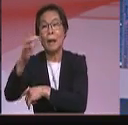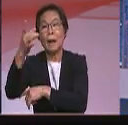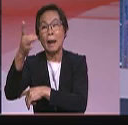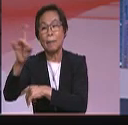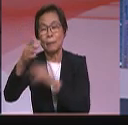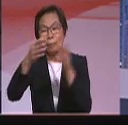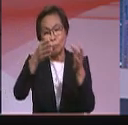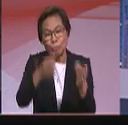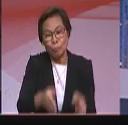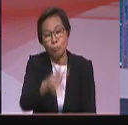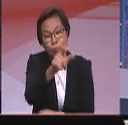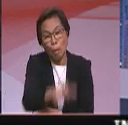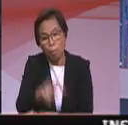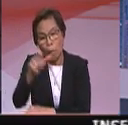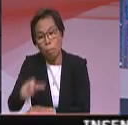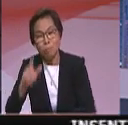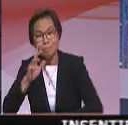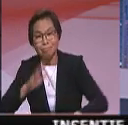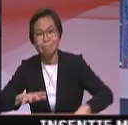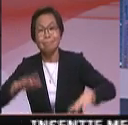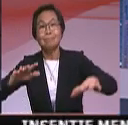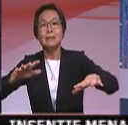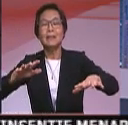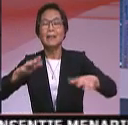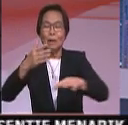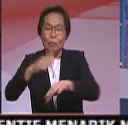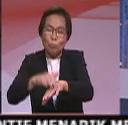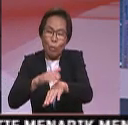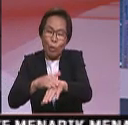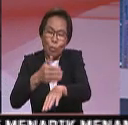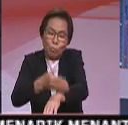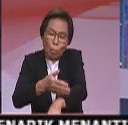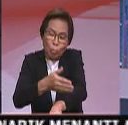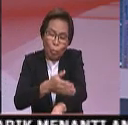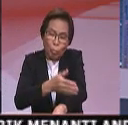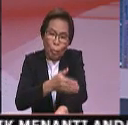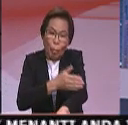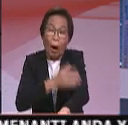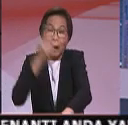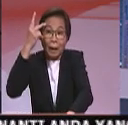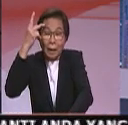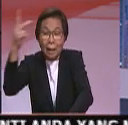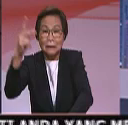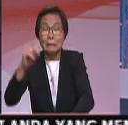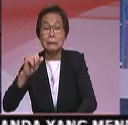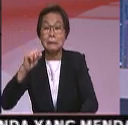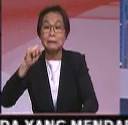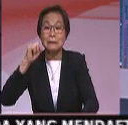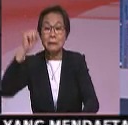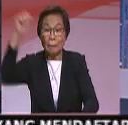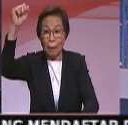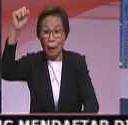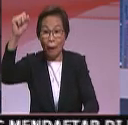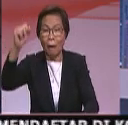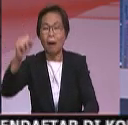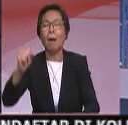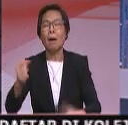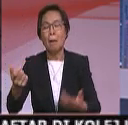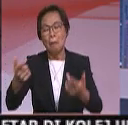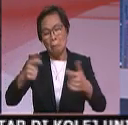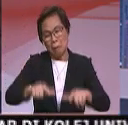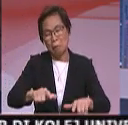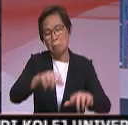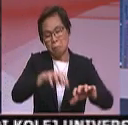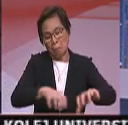23,418 penduduk terjejas banjir. Banjir beransur pulih di Pahang dan Kelantan. Manakala di Sabah, banjir mula melanda di beberapa